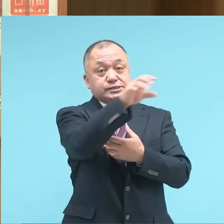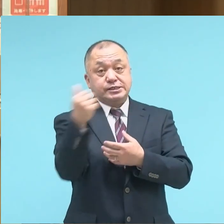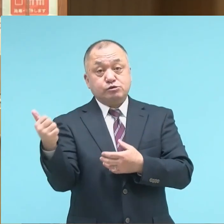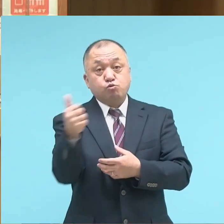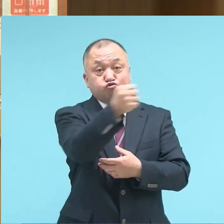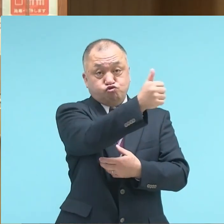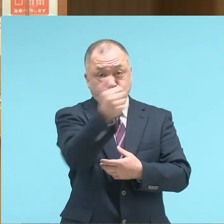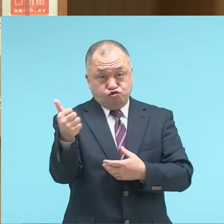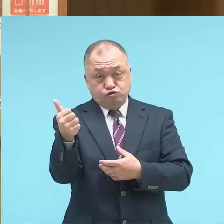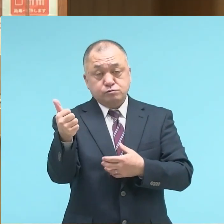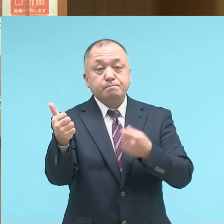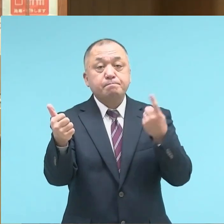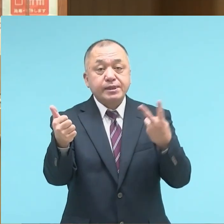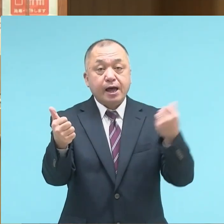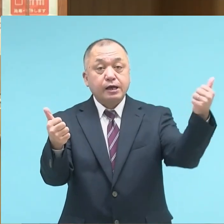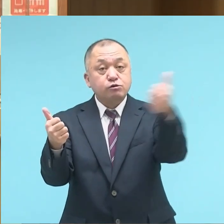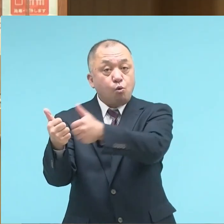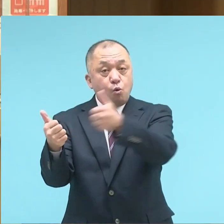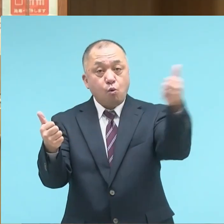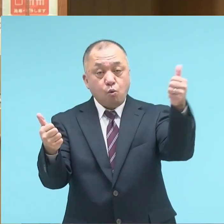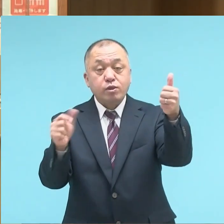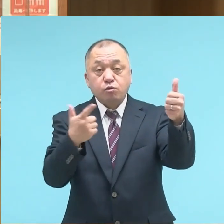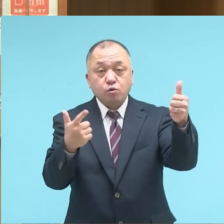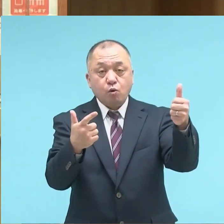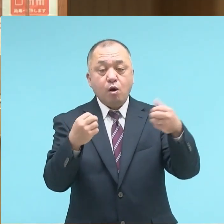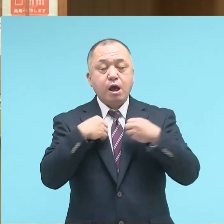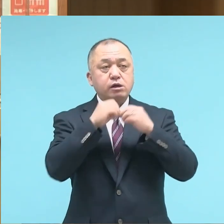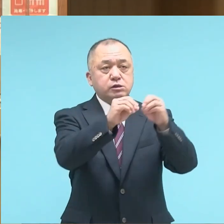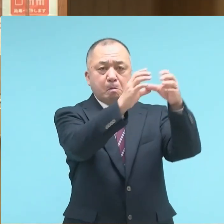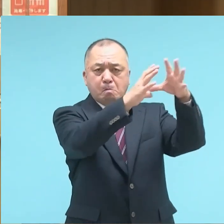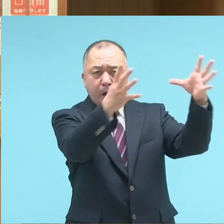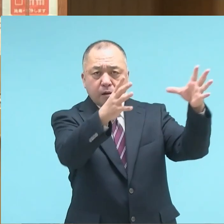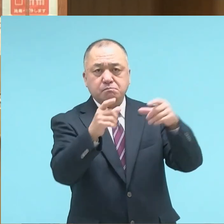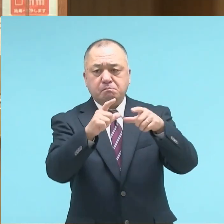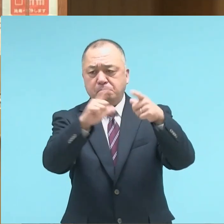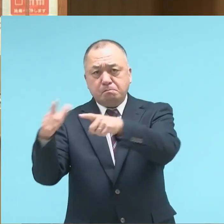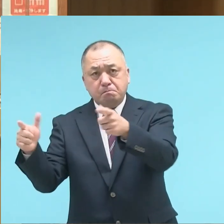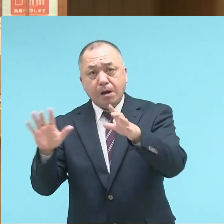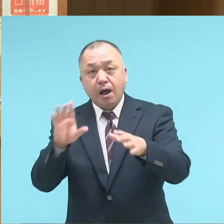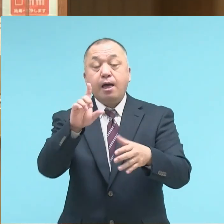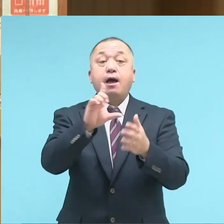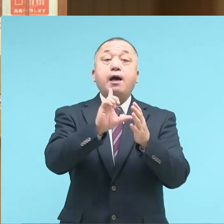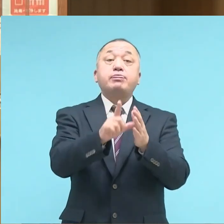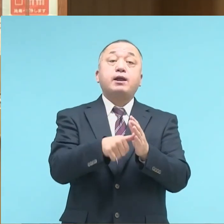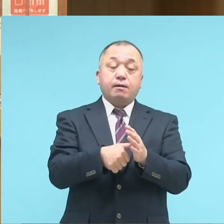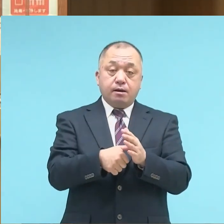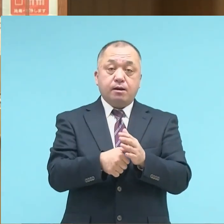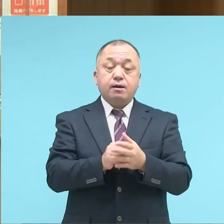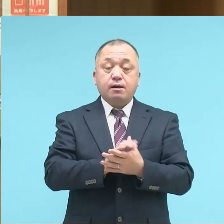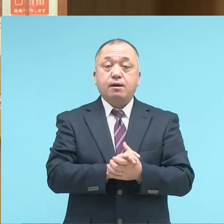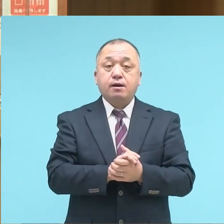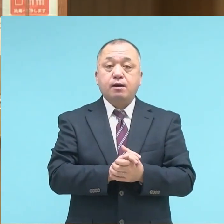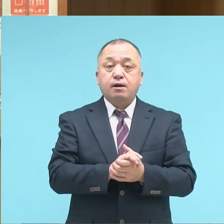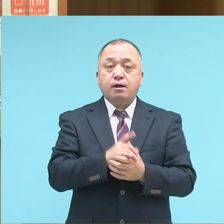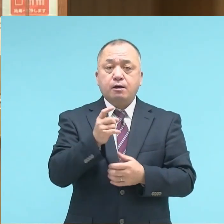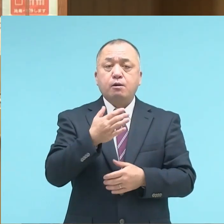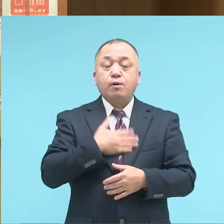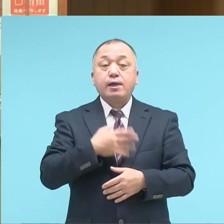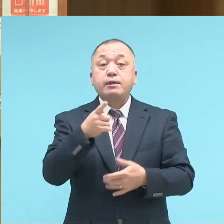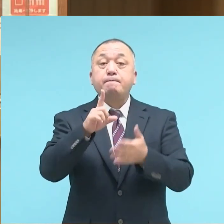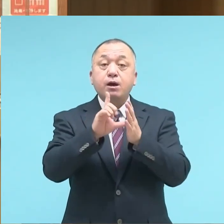その逆の光で、そういった移動の中で感染拡大が広がっているような行動歴などが確認された場合、こういった場